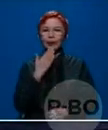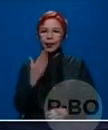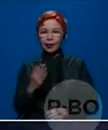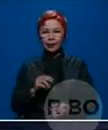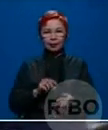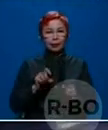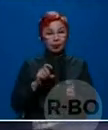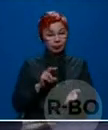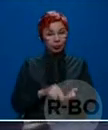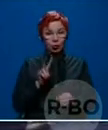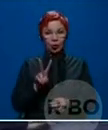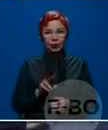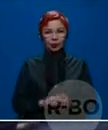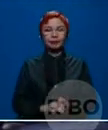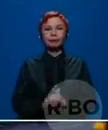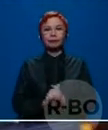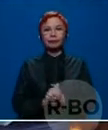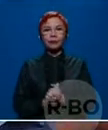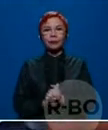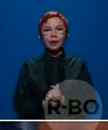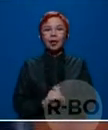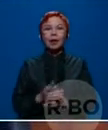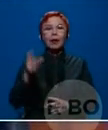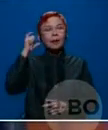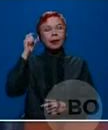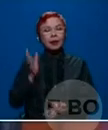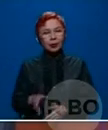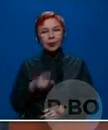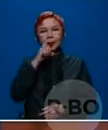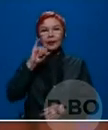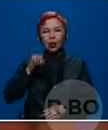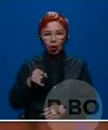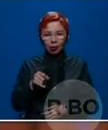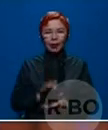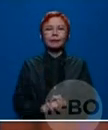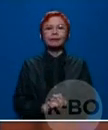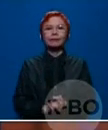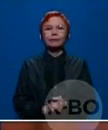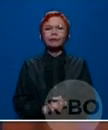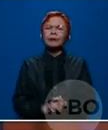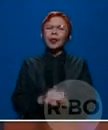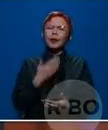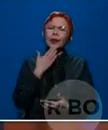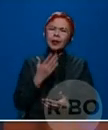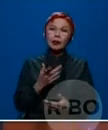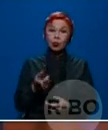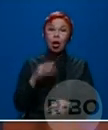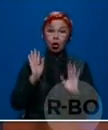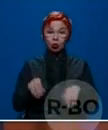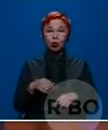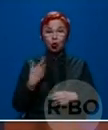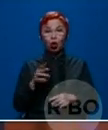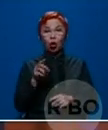kedua Terima kasih Mbak Ira pak Basuki Pak Jarot eh Bapak sudah nonton film